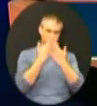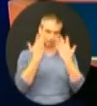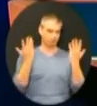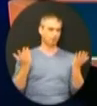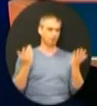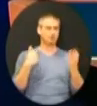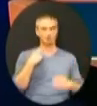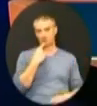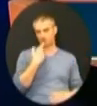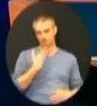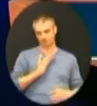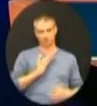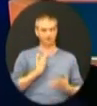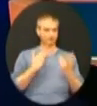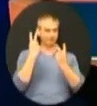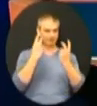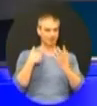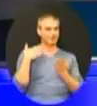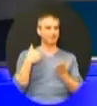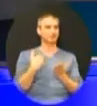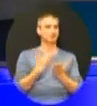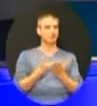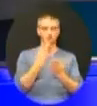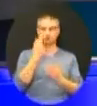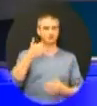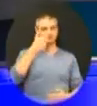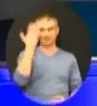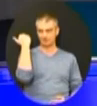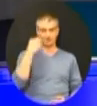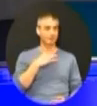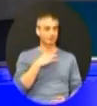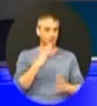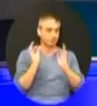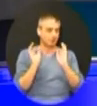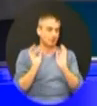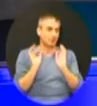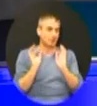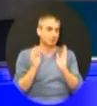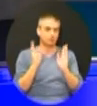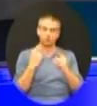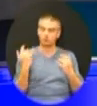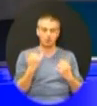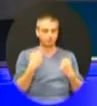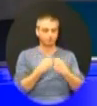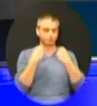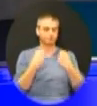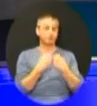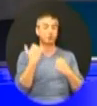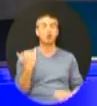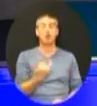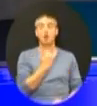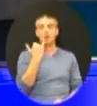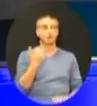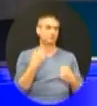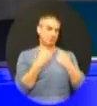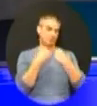יכול להגיד לך גם מניסיון הייתי יועץ של של שני רים בעברי ובאמת יש כל הזמן התנגשות כל הזמן